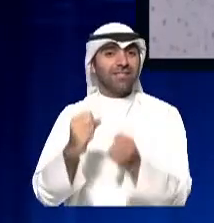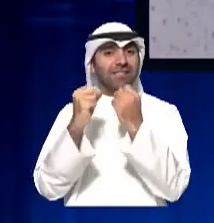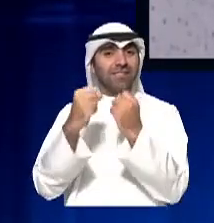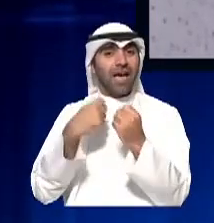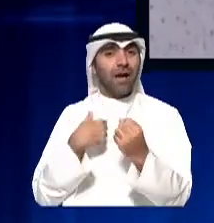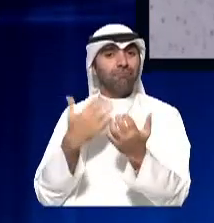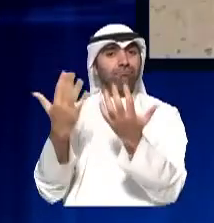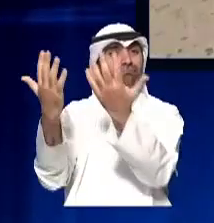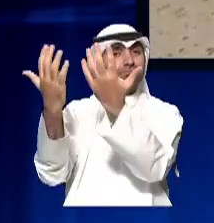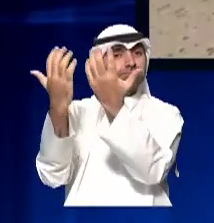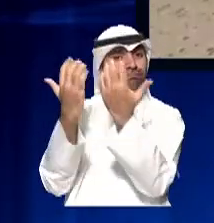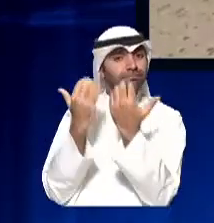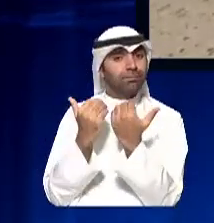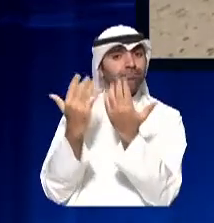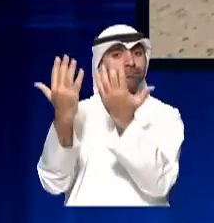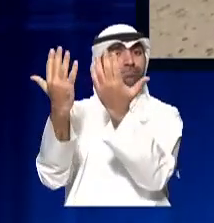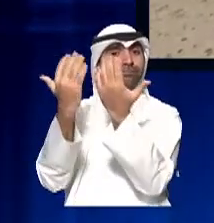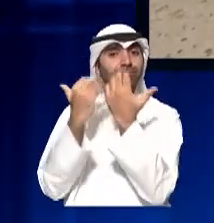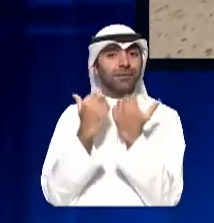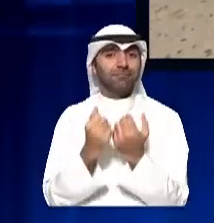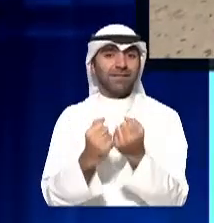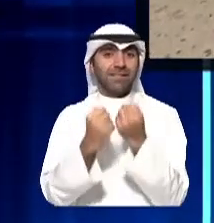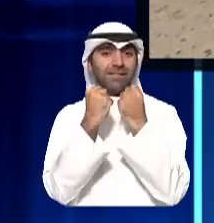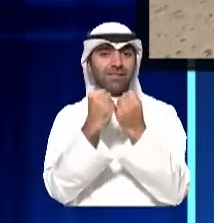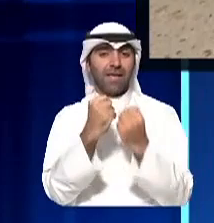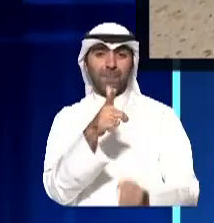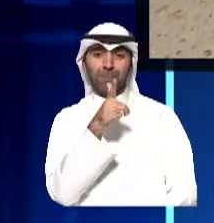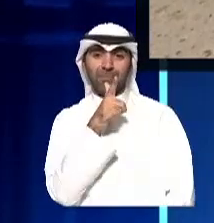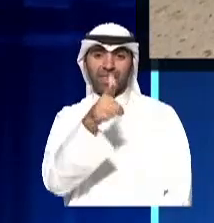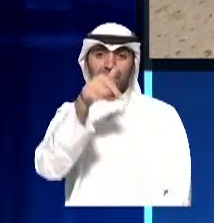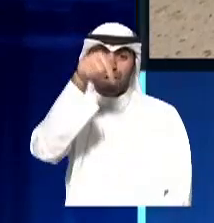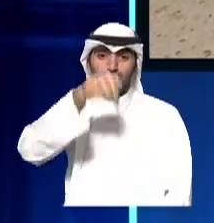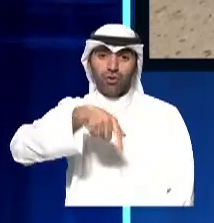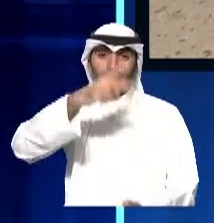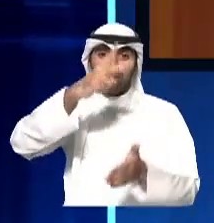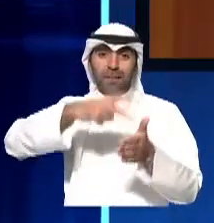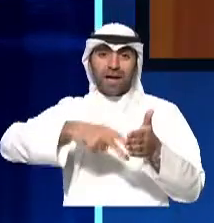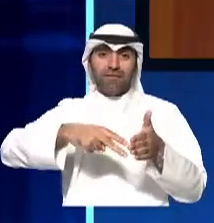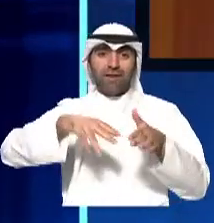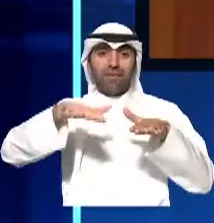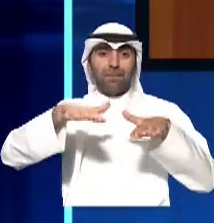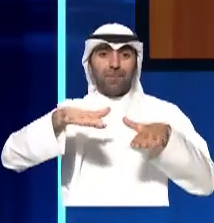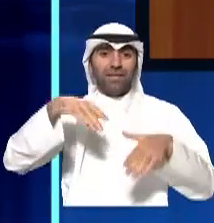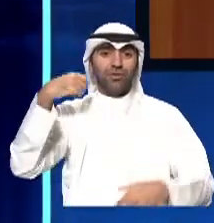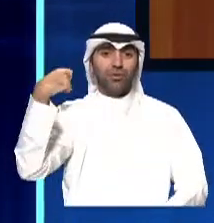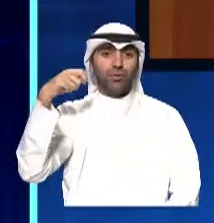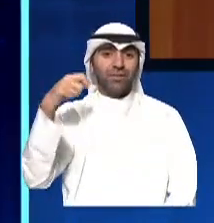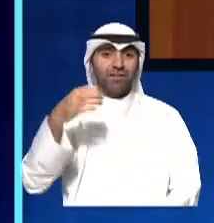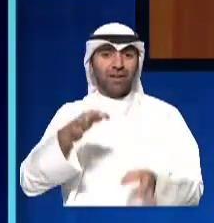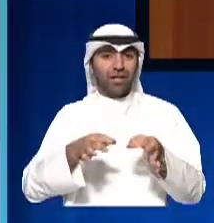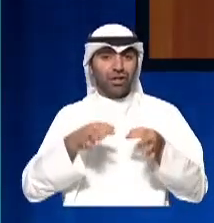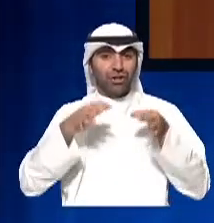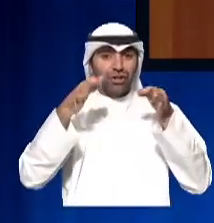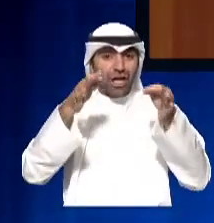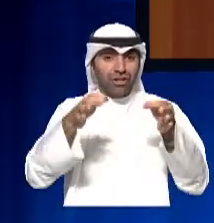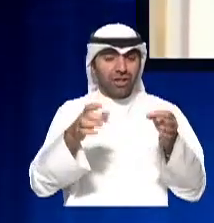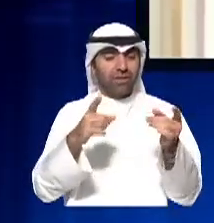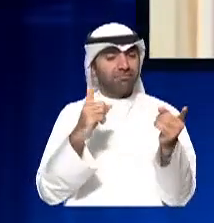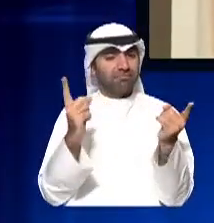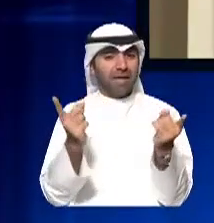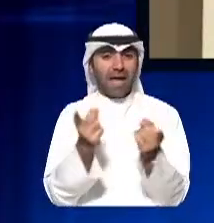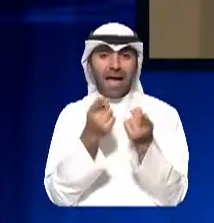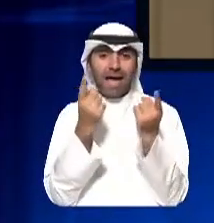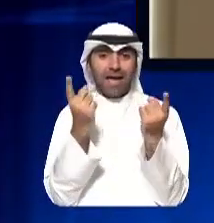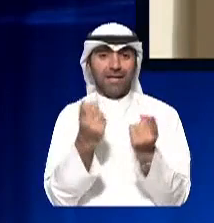بعضها هناك فعالية أفضل بعد فترات التمديد للجرعات. والقرارات هذه وقرارات التعديل للجرعات